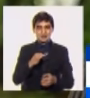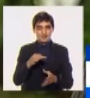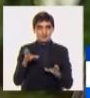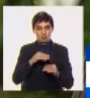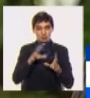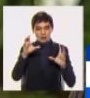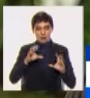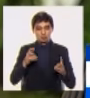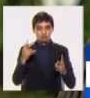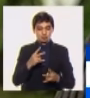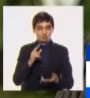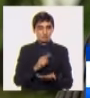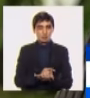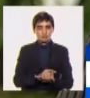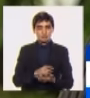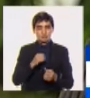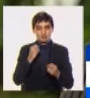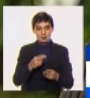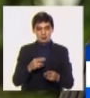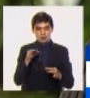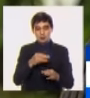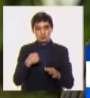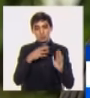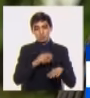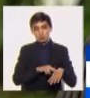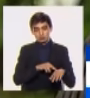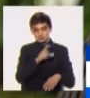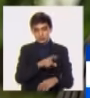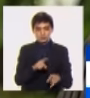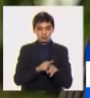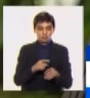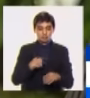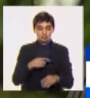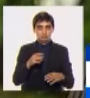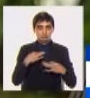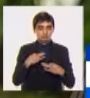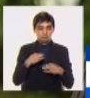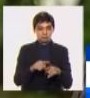даже в законном русле то есть какая нам разница полицейские ты ли не полицейский